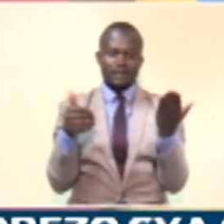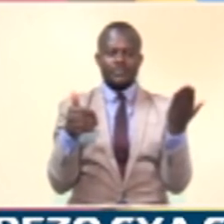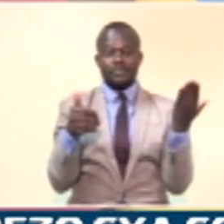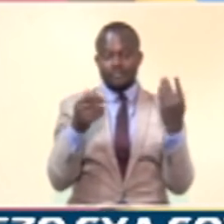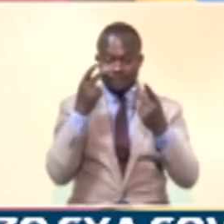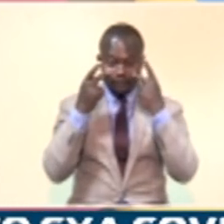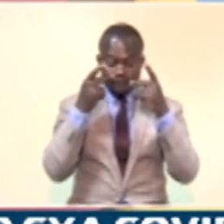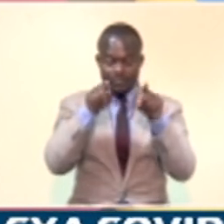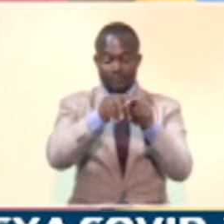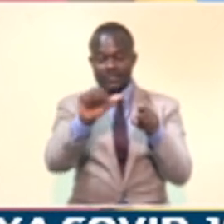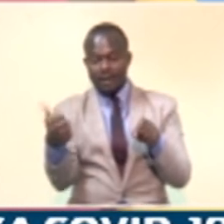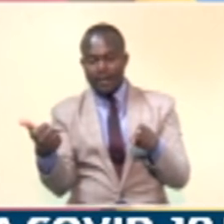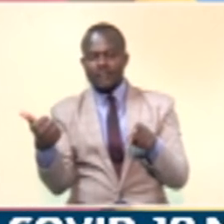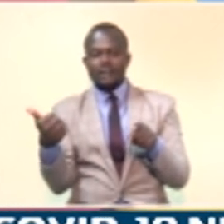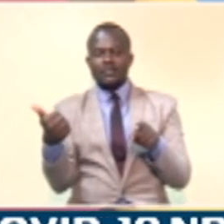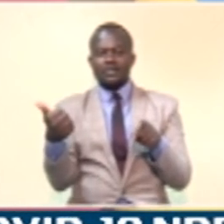akibona nk'undi.